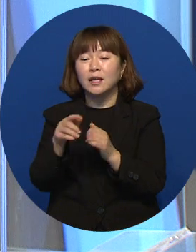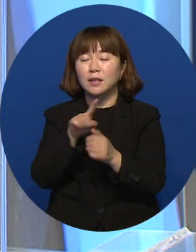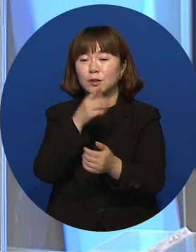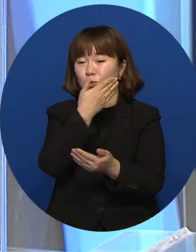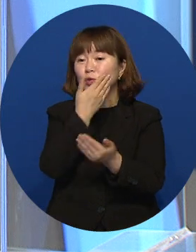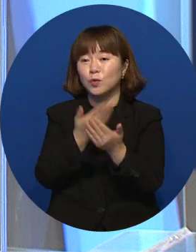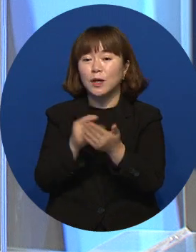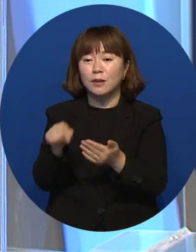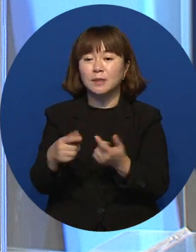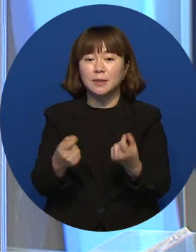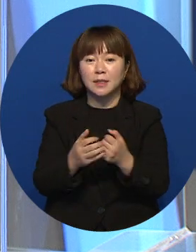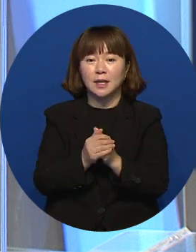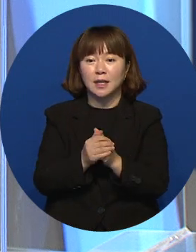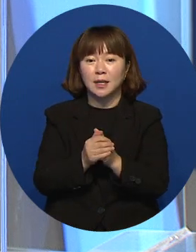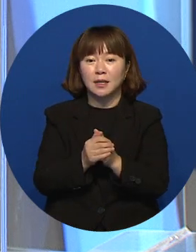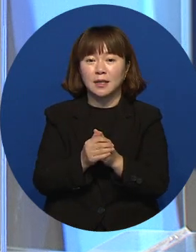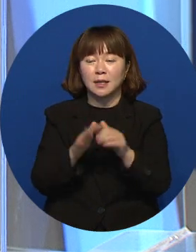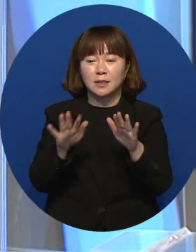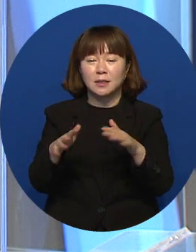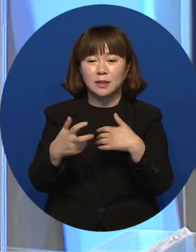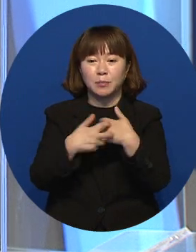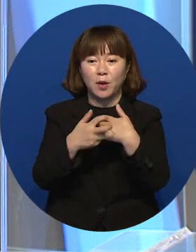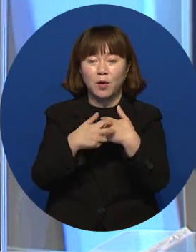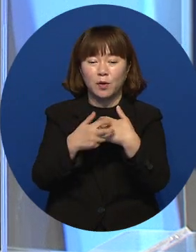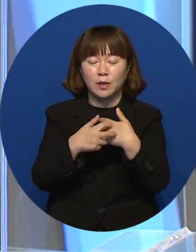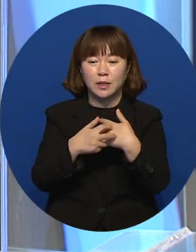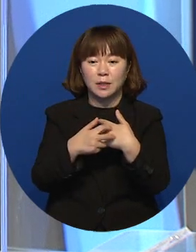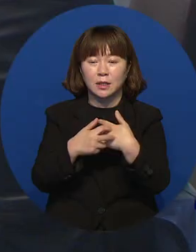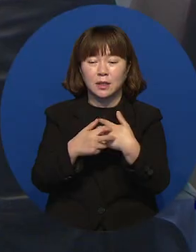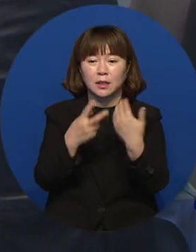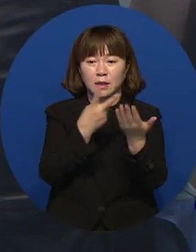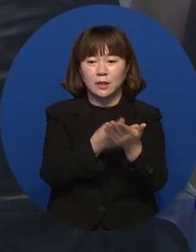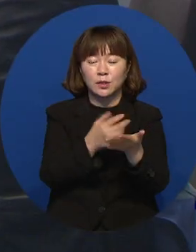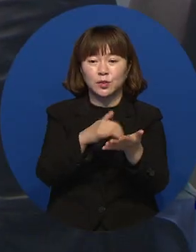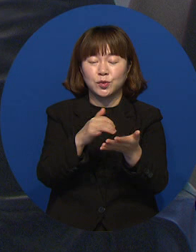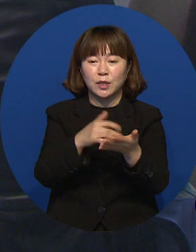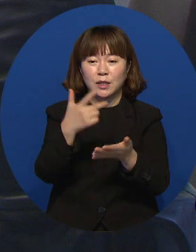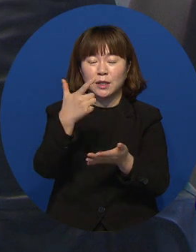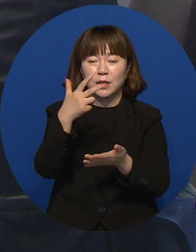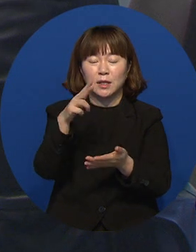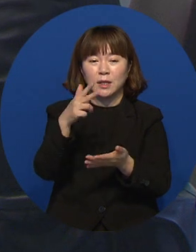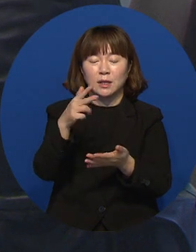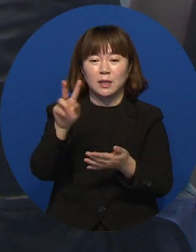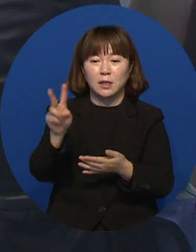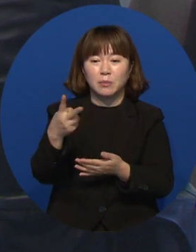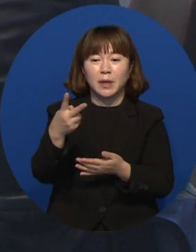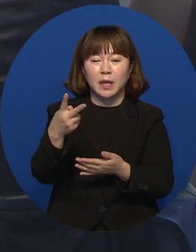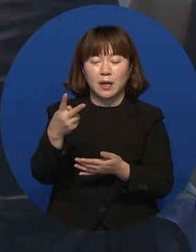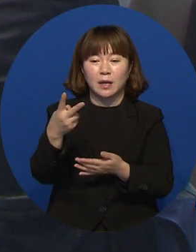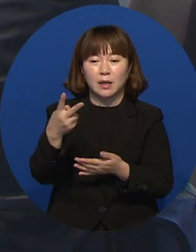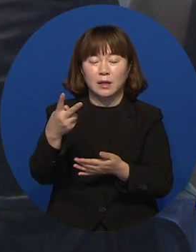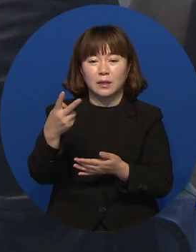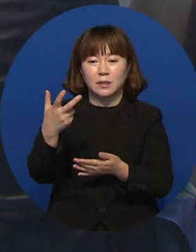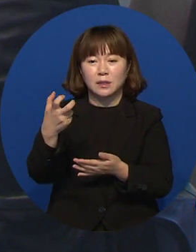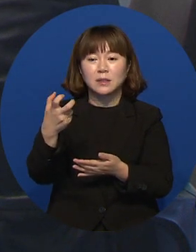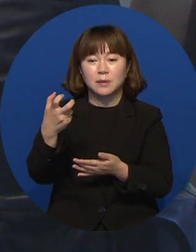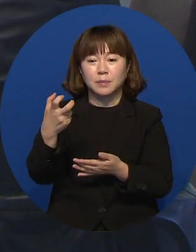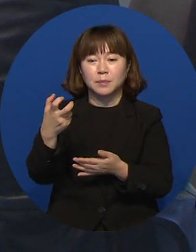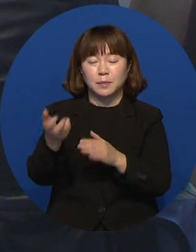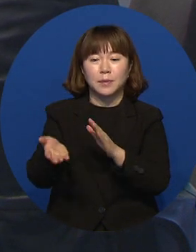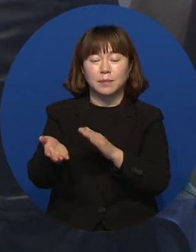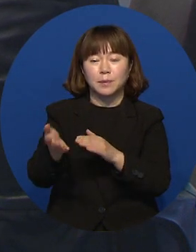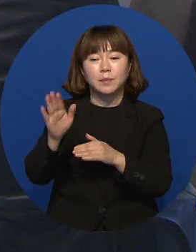그 병 사항을 70 6개를 더해서 274 개를 지금 병상을 확보를 하고 있습니다 그리고 그 동안의